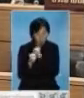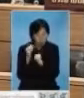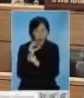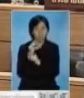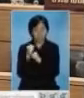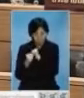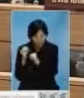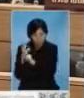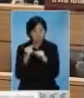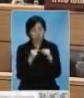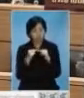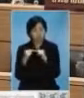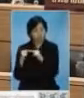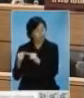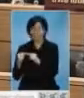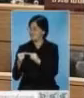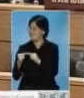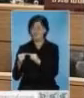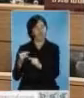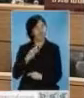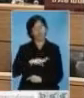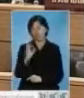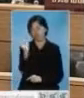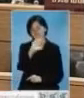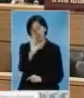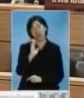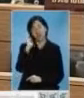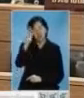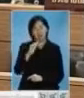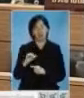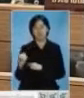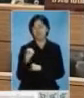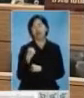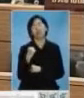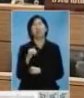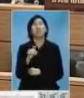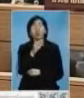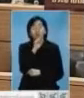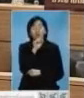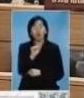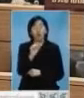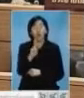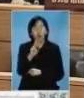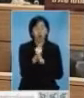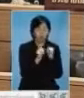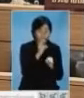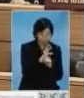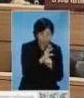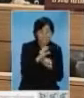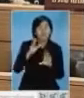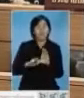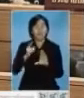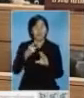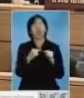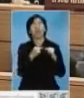ๆอย่างนี้มันผมคิดว่ามันจะสร้างอาณาจักรในวันข้างหน้าถ้าประเทศไทยมีผู้ที่สมาชิก6ปีและลง